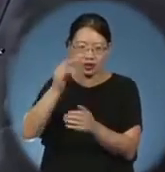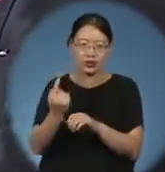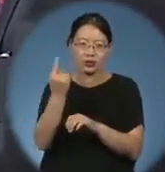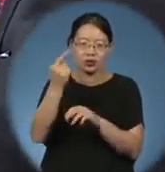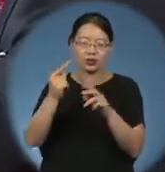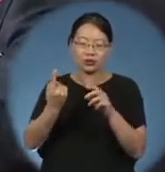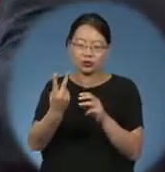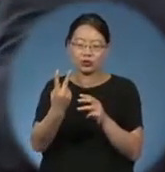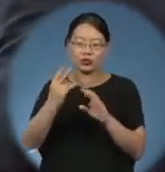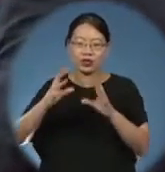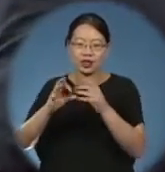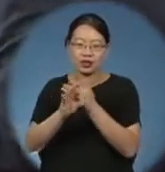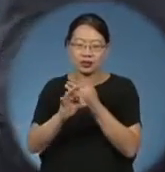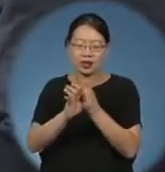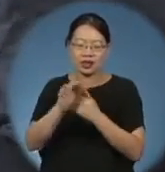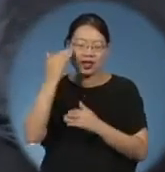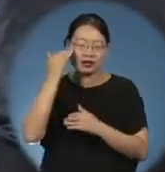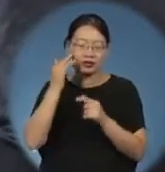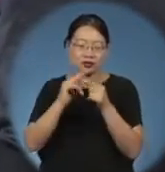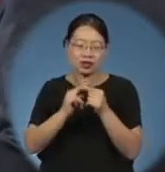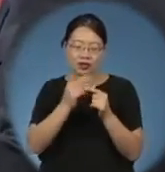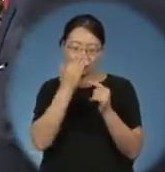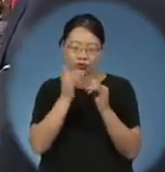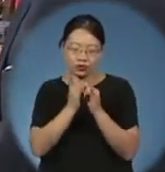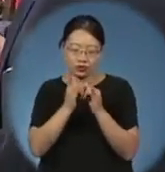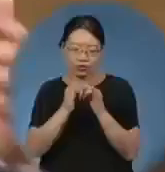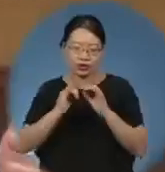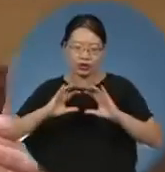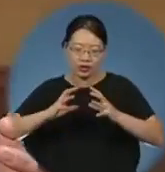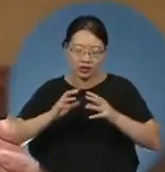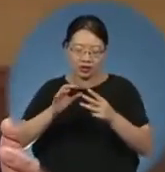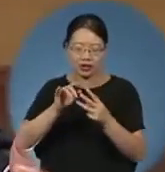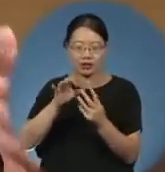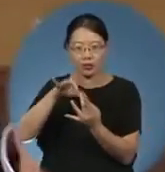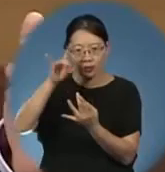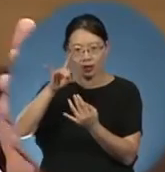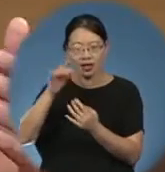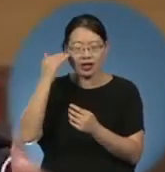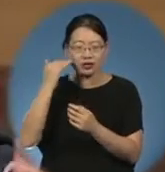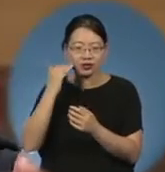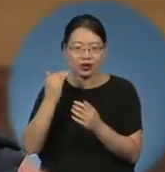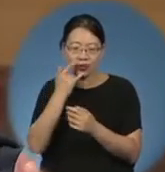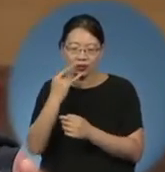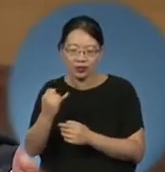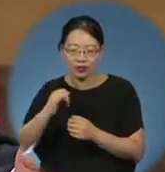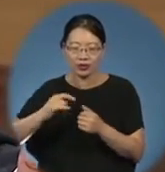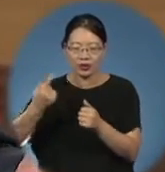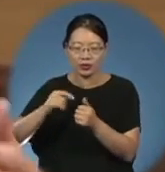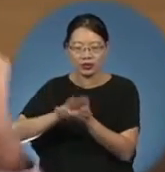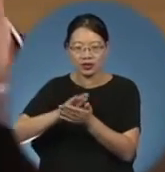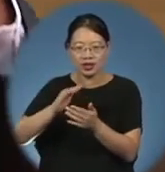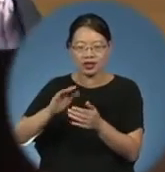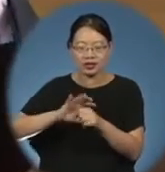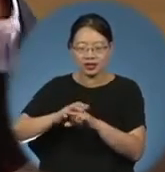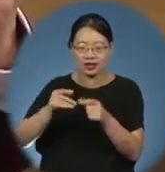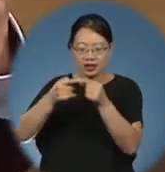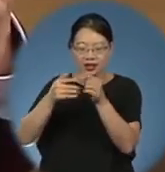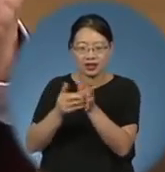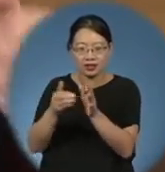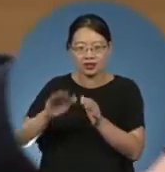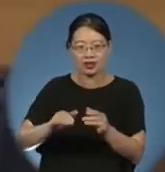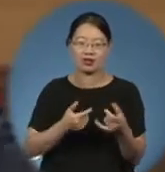2 나라면 저희 유대 하고 한국인 합니다 우리 한국 어머니들 교육열이 새길 등 이거든요 근데